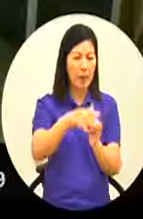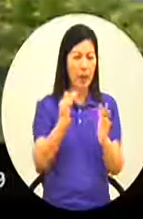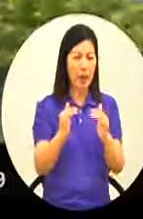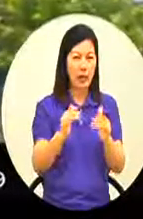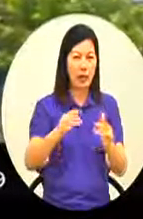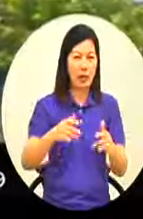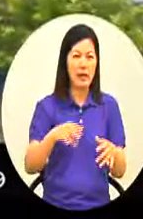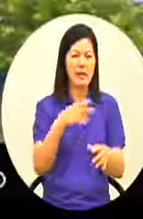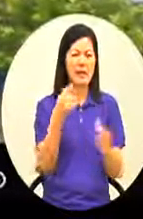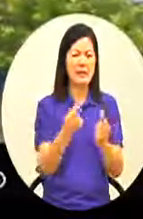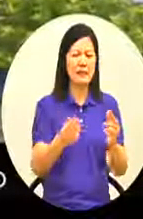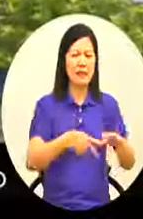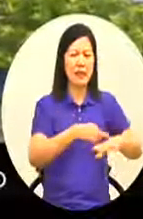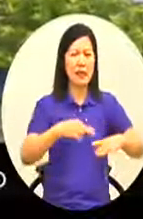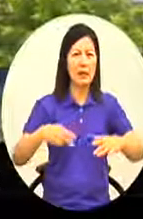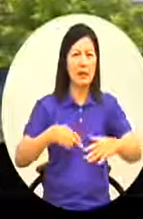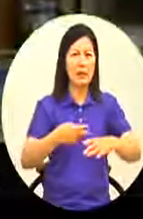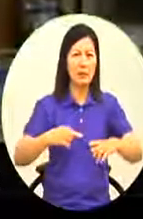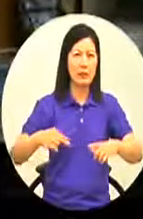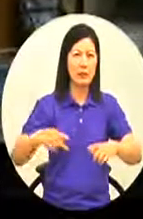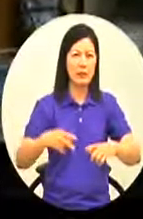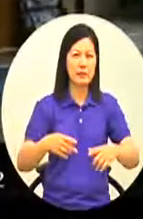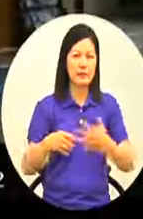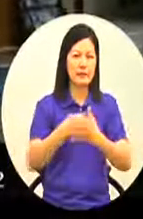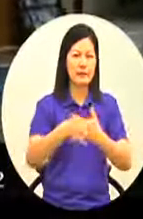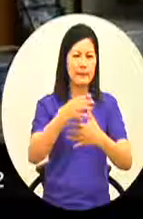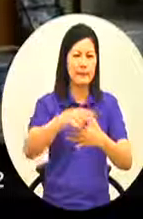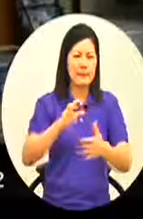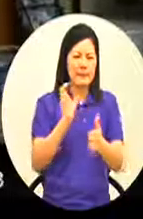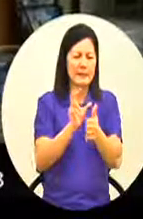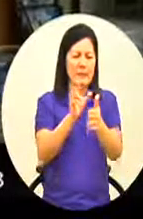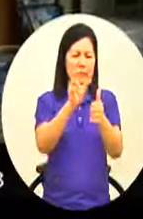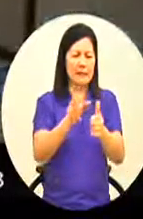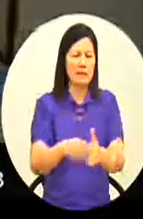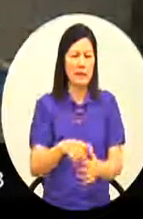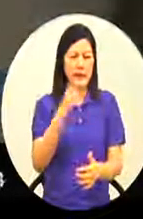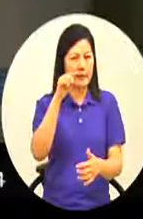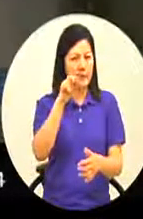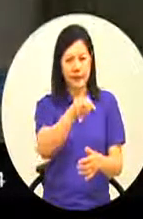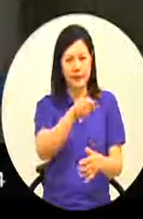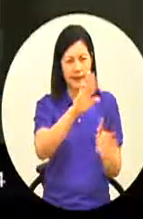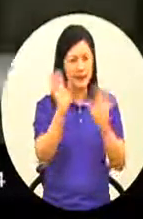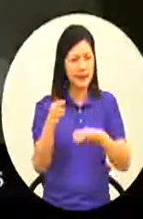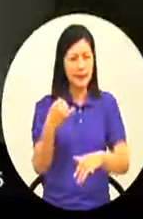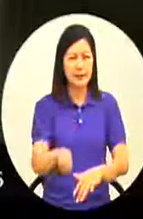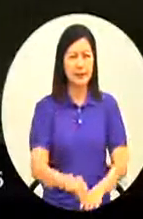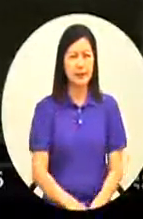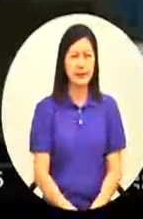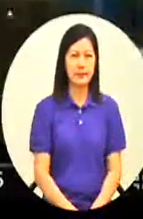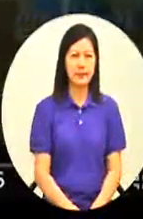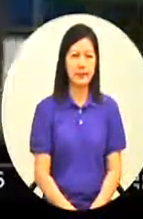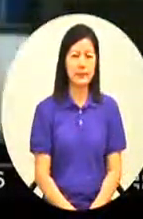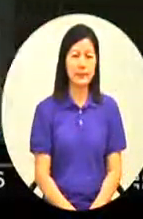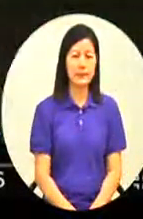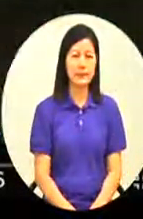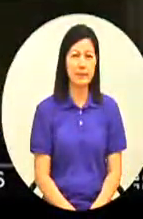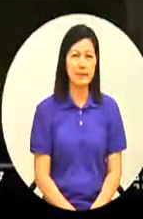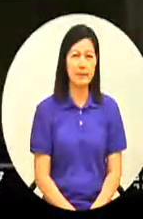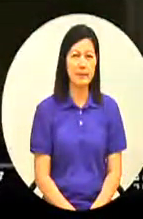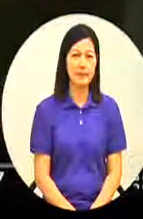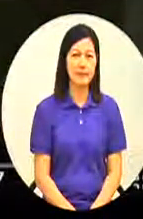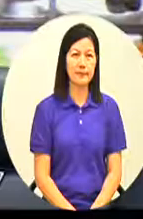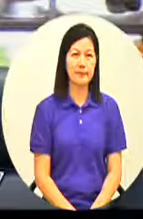泳池，家属气得跳脚，而殡仪馆的态度更是让人傻眼。 好，到这里就好。 可是，